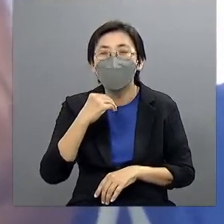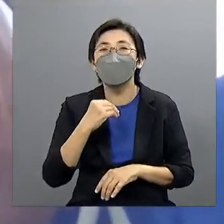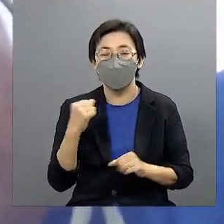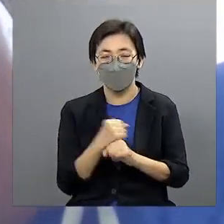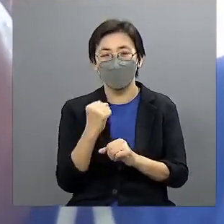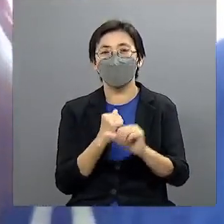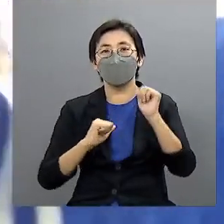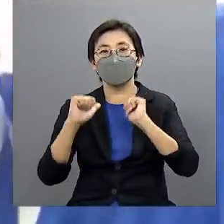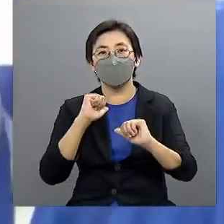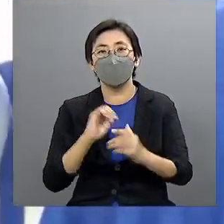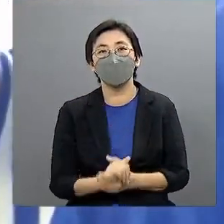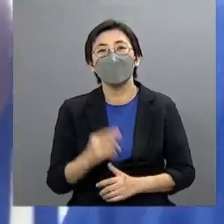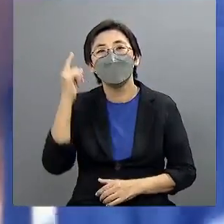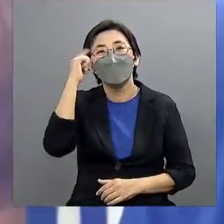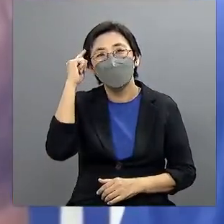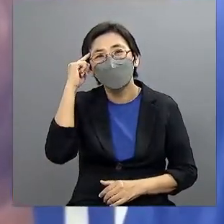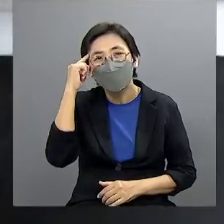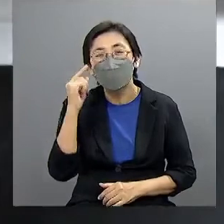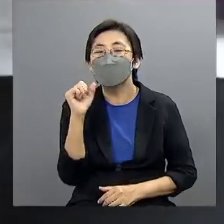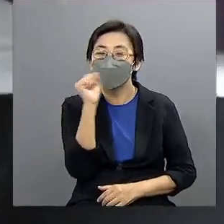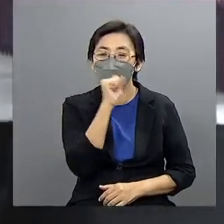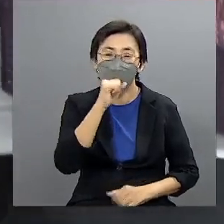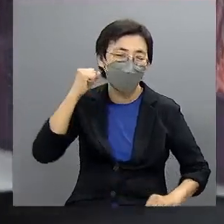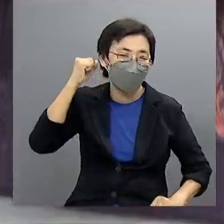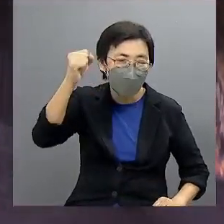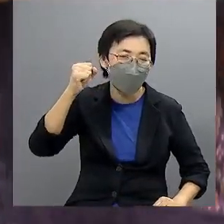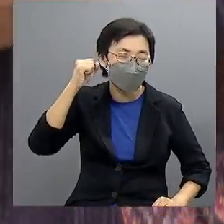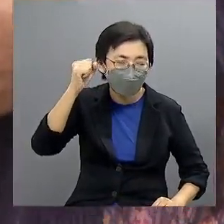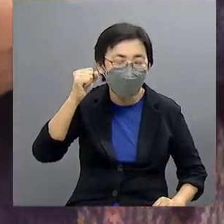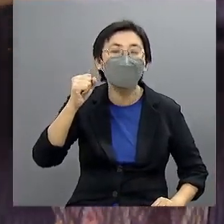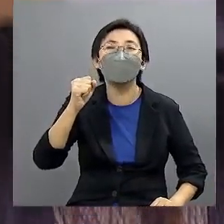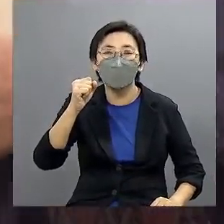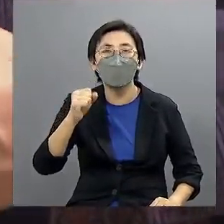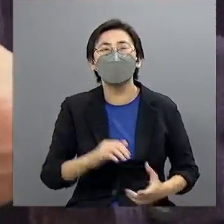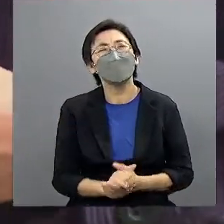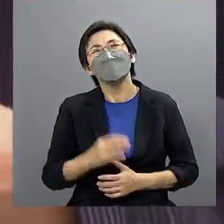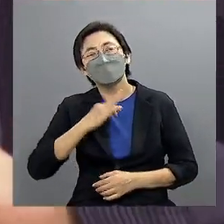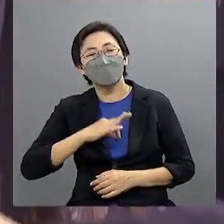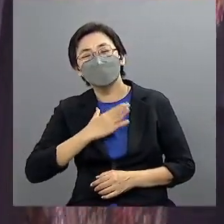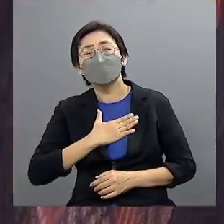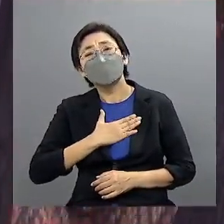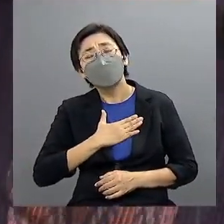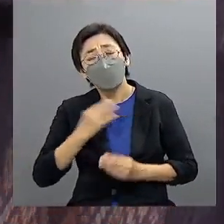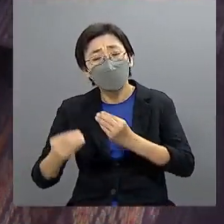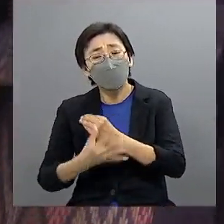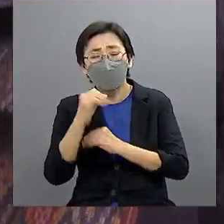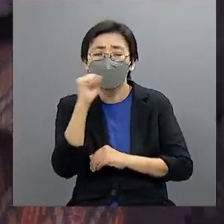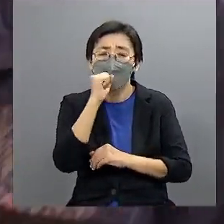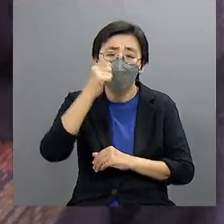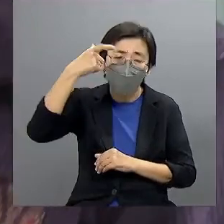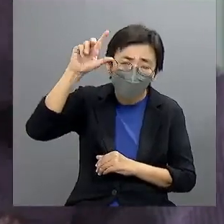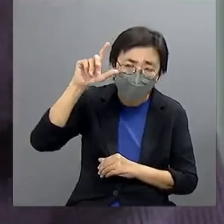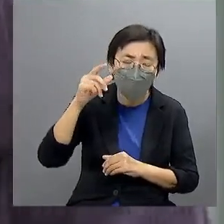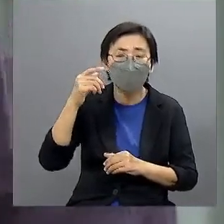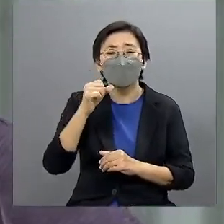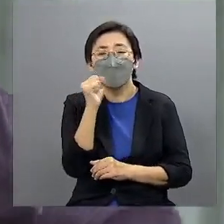ว่าตัวเองไปได้ดีกับเพลงแนวร็อกความหมายซึ้งๆแต่ว่าเน็กเขาก็บอกว่าไม่ปิดกั้นโอกาสทำเพลงในแนวอื่นค่ะเพราะเชื่อว่าถ้าได้